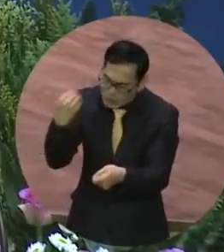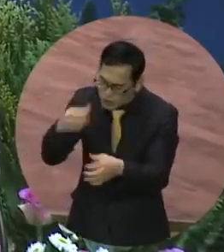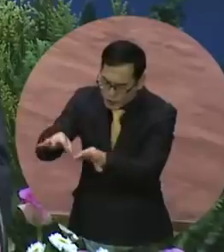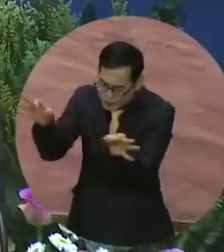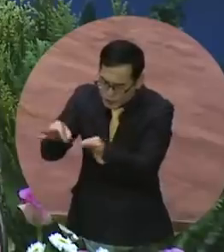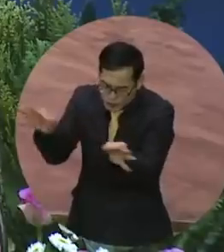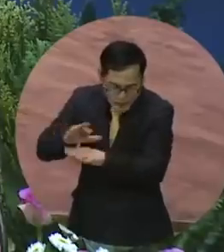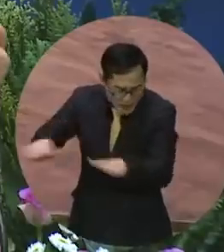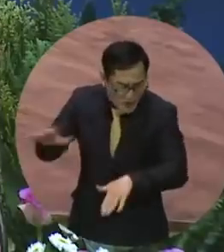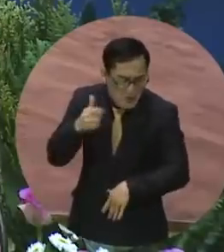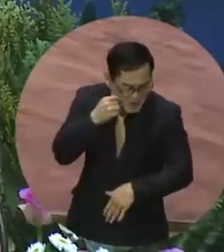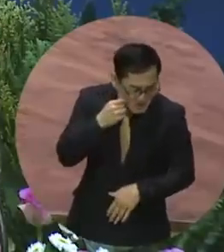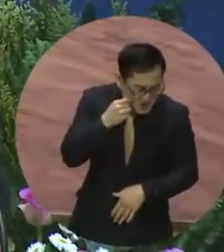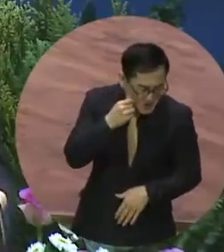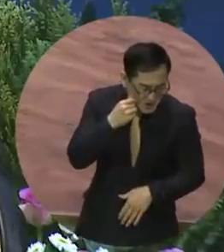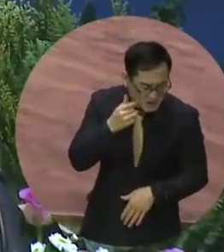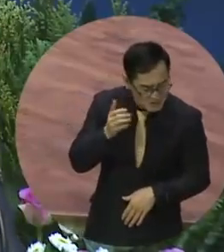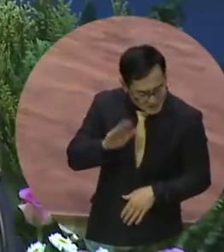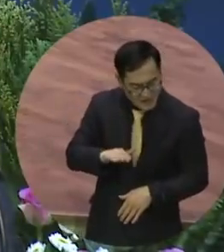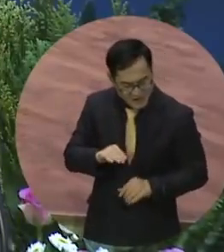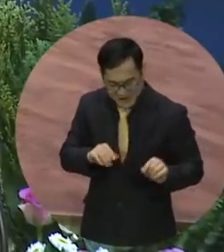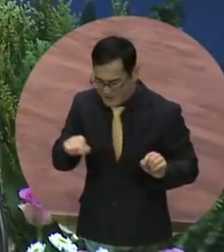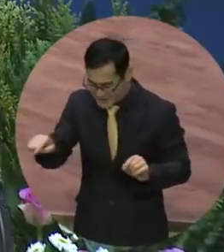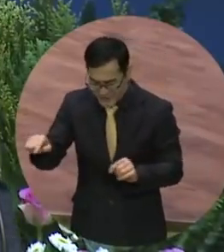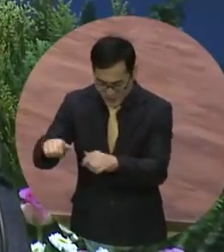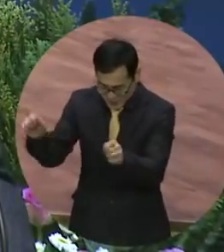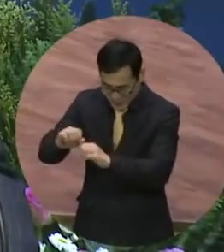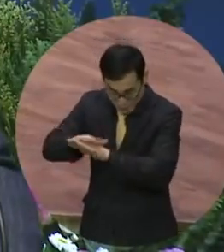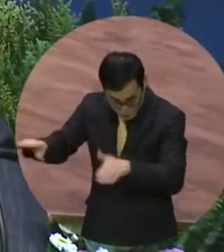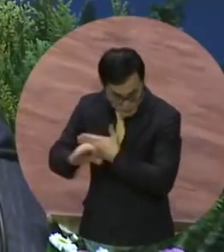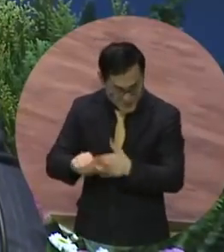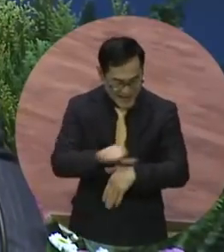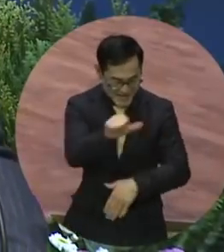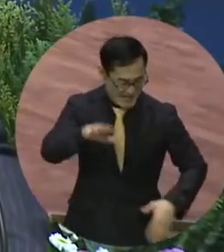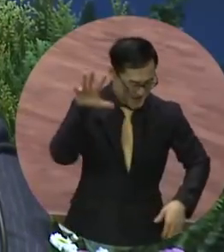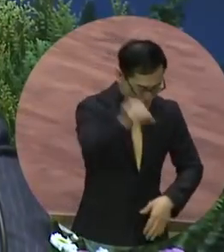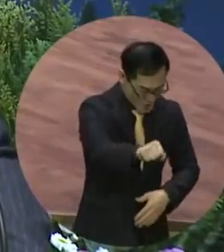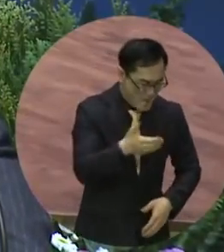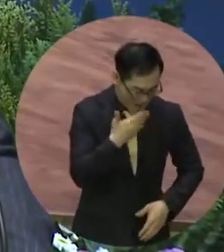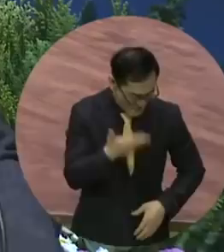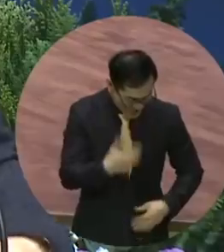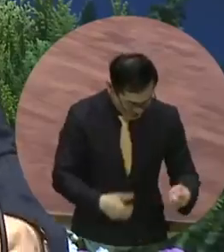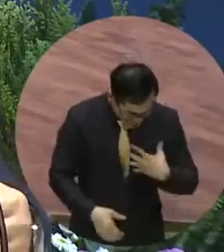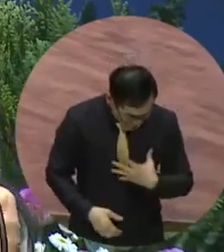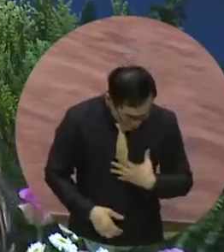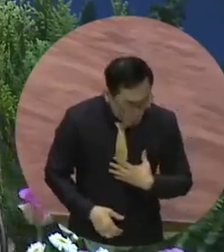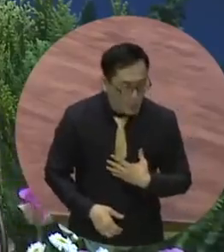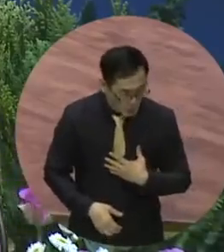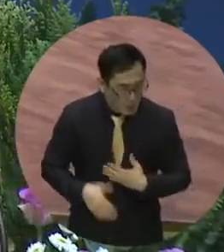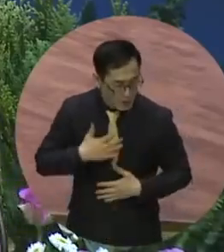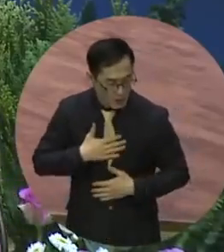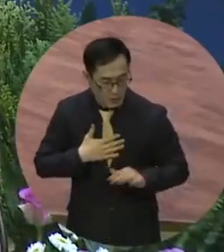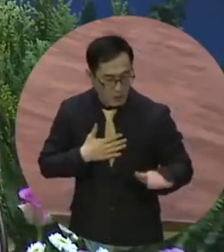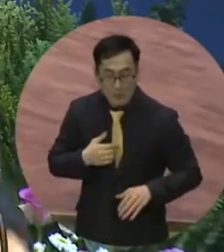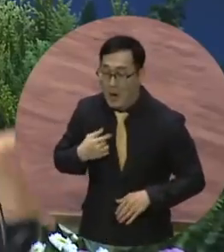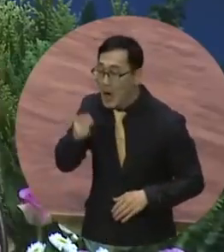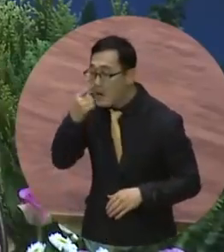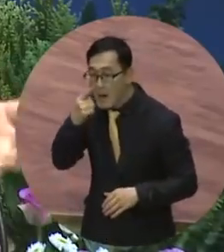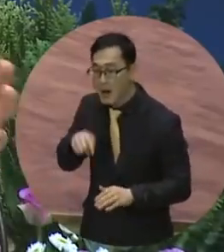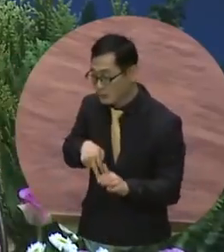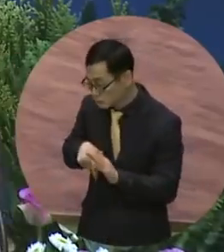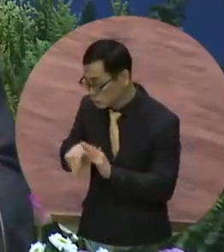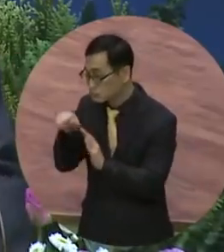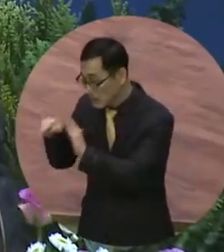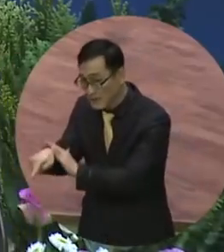못할 매듭인데 이걸 풀면 아시아를 정복한답니다. 그러니까 알렉산더 그래 한번 가보지. 그 신전에 딱 들어갔어요. 그